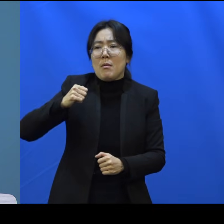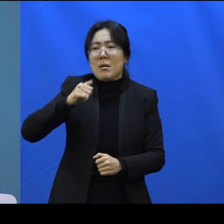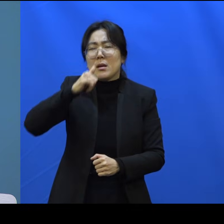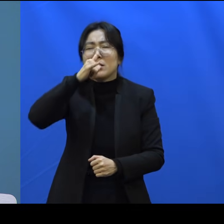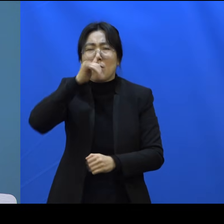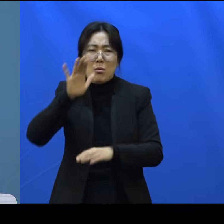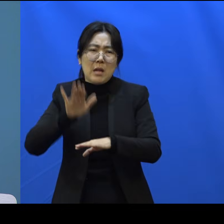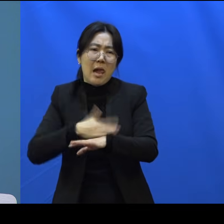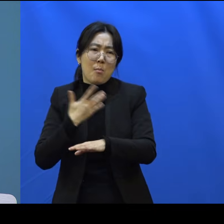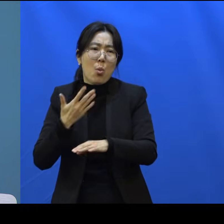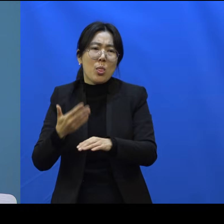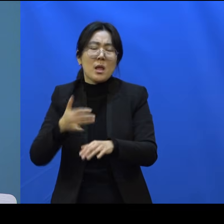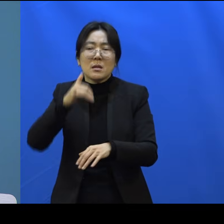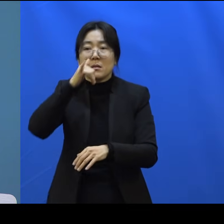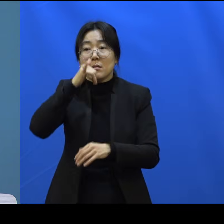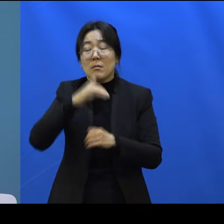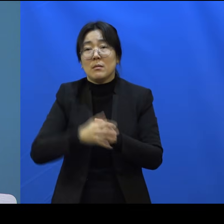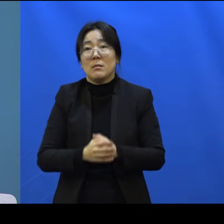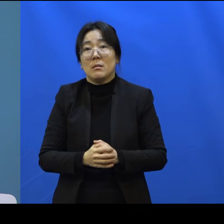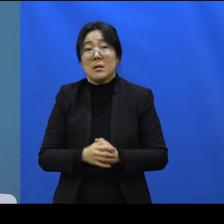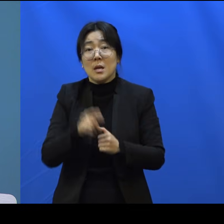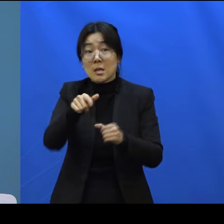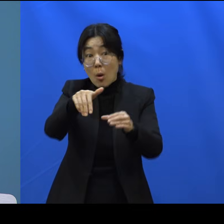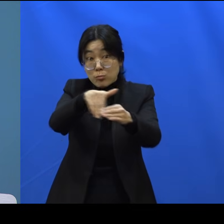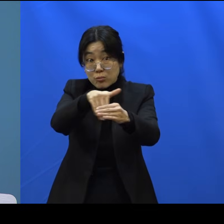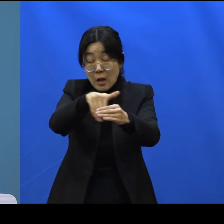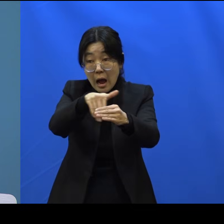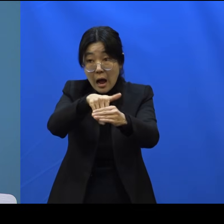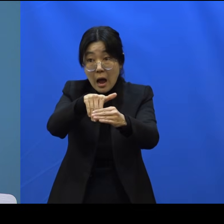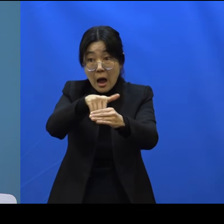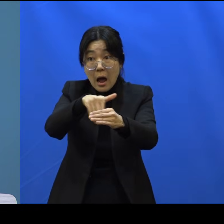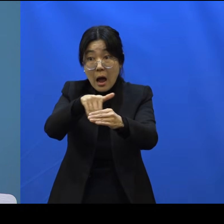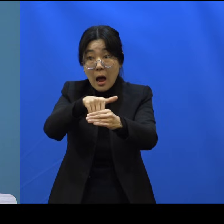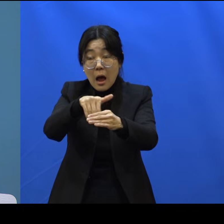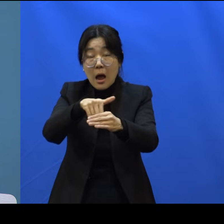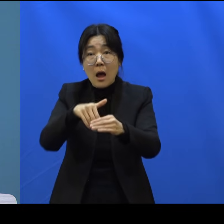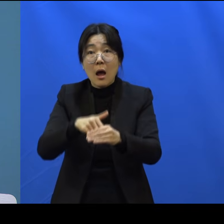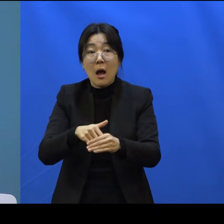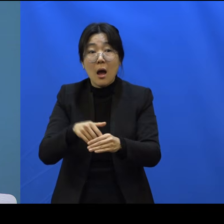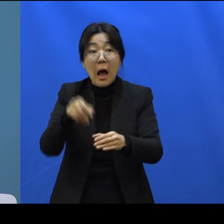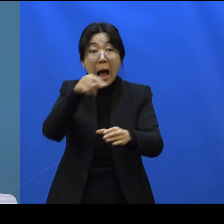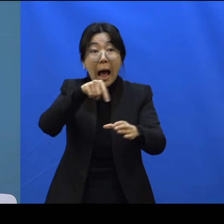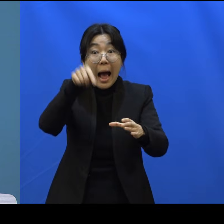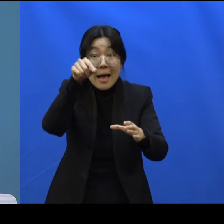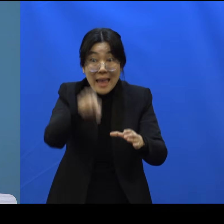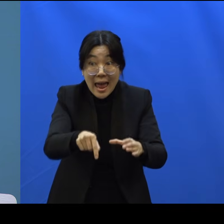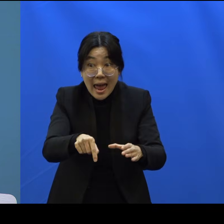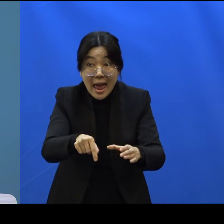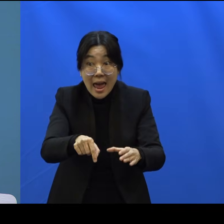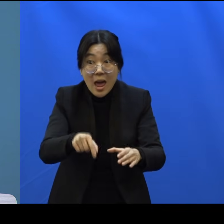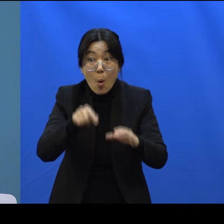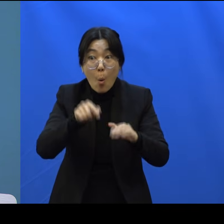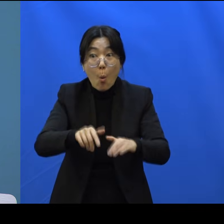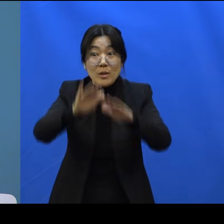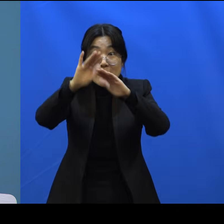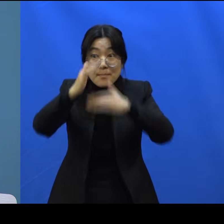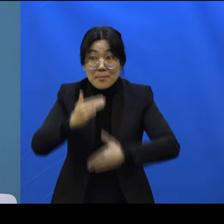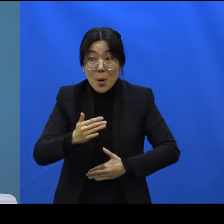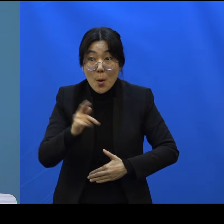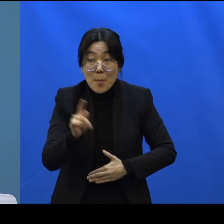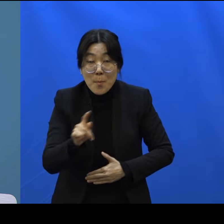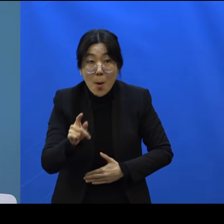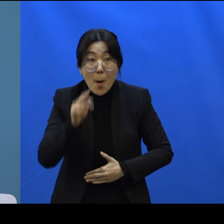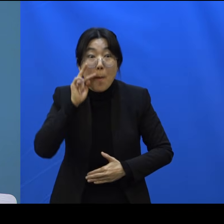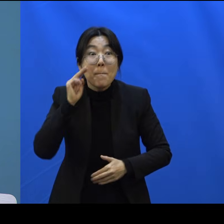그래서 여러분이 이런 문화, 이런 문화 속에서 바울이 오늘 이 본문에 엄청난 이렇게 얘기를